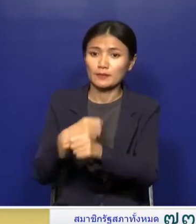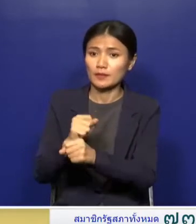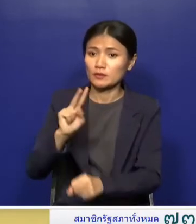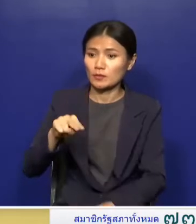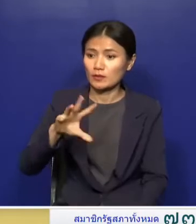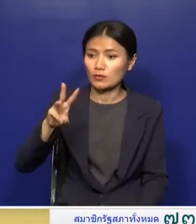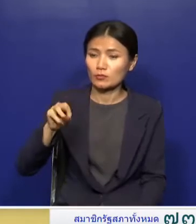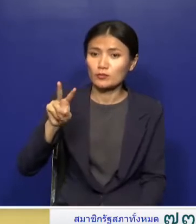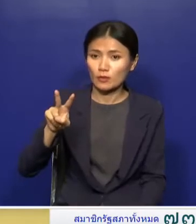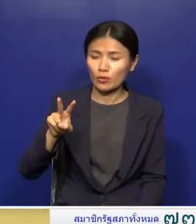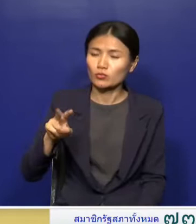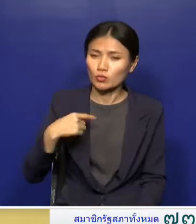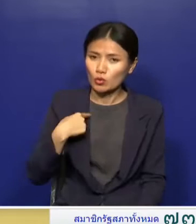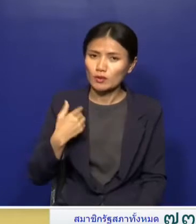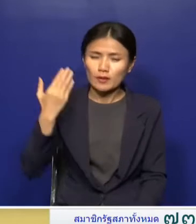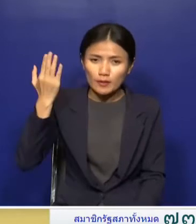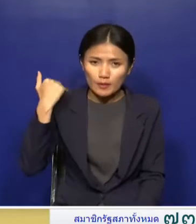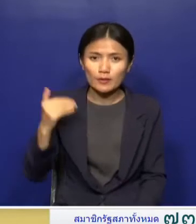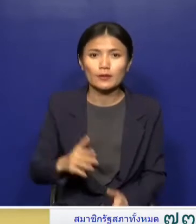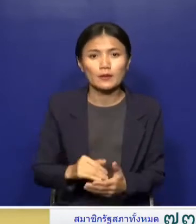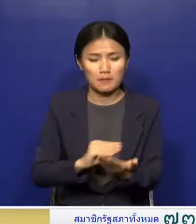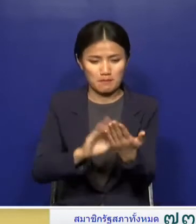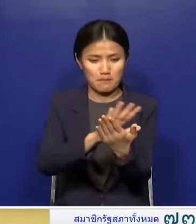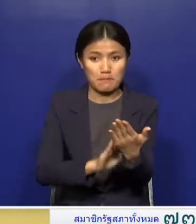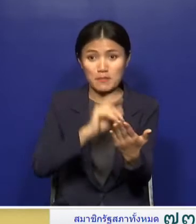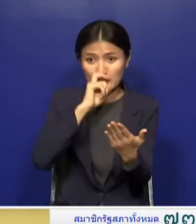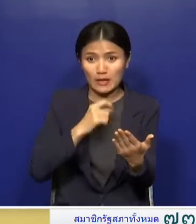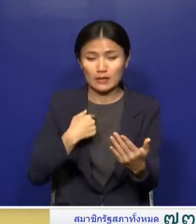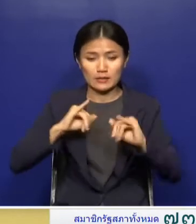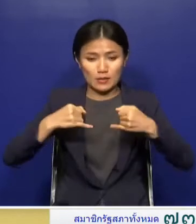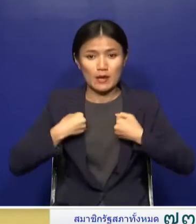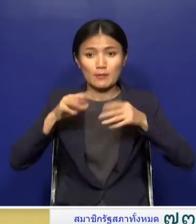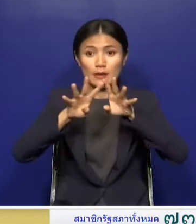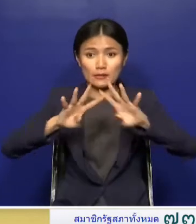tourที่ประทย์ไทยเป็นเช้าภาพอาเซีณๆ